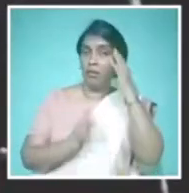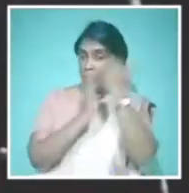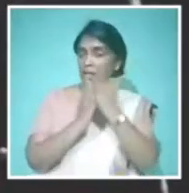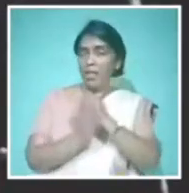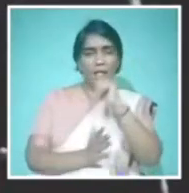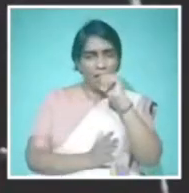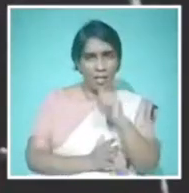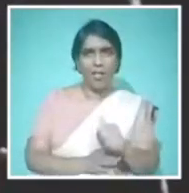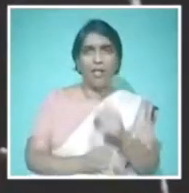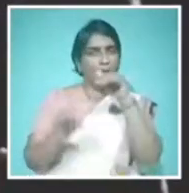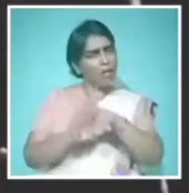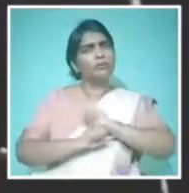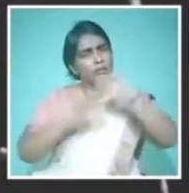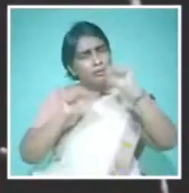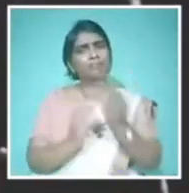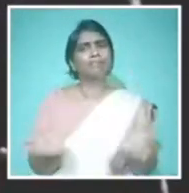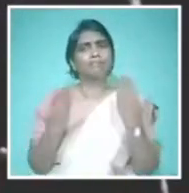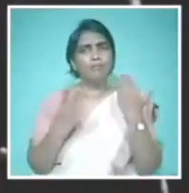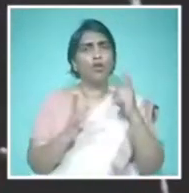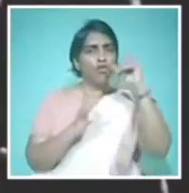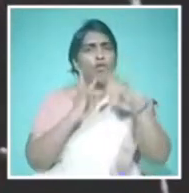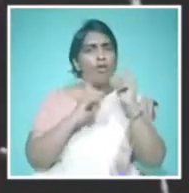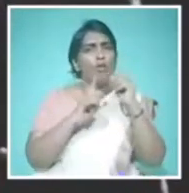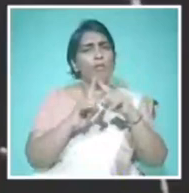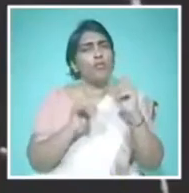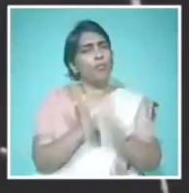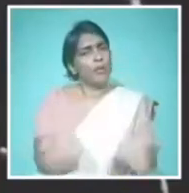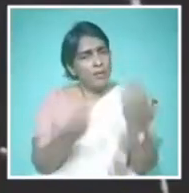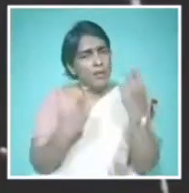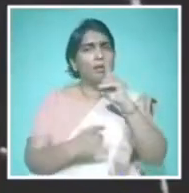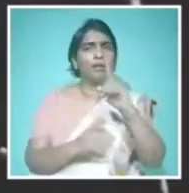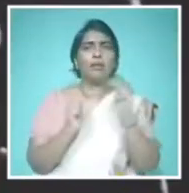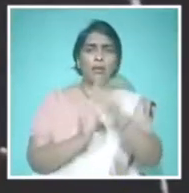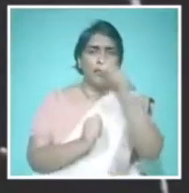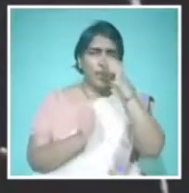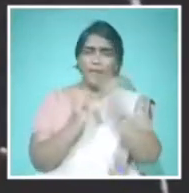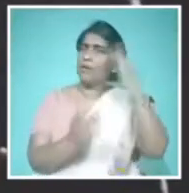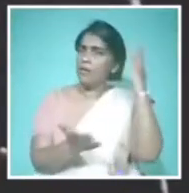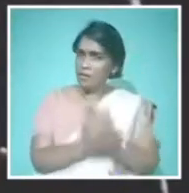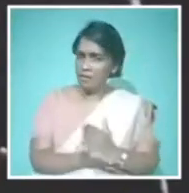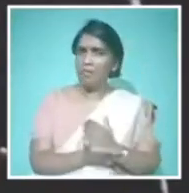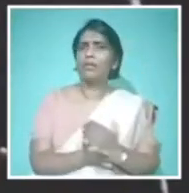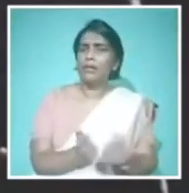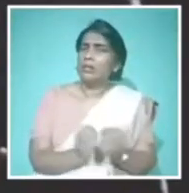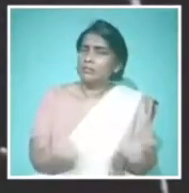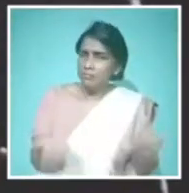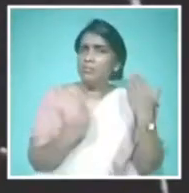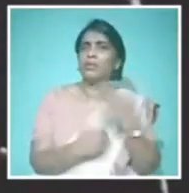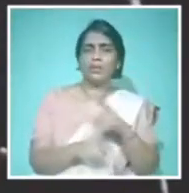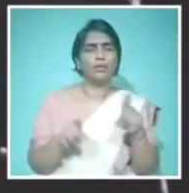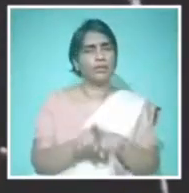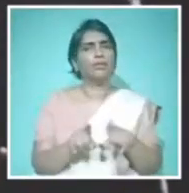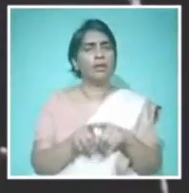aturang, aturu ini satan kerana. Kau apakah itu patkaran lagi an? Mesin juga orang baca dosa nama itu berudu, negi ini an? Ini